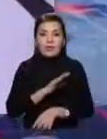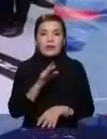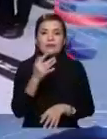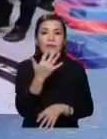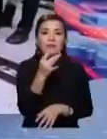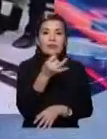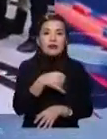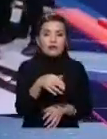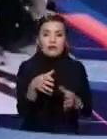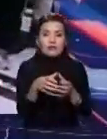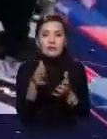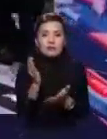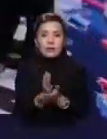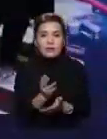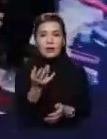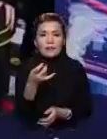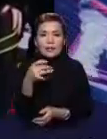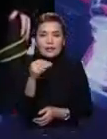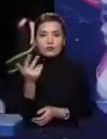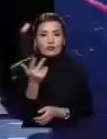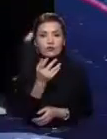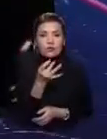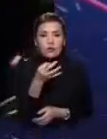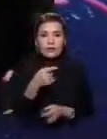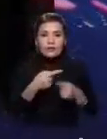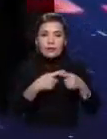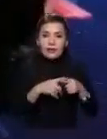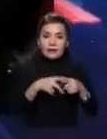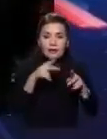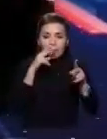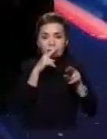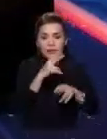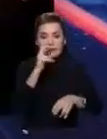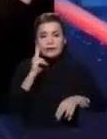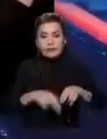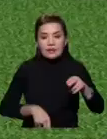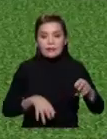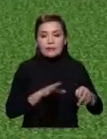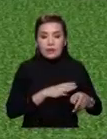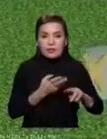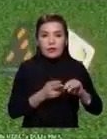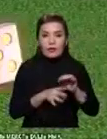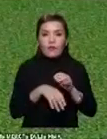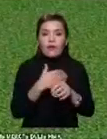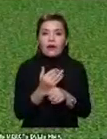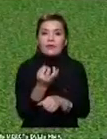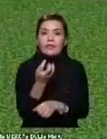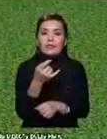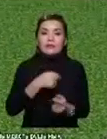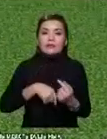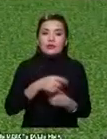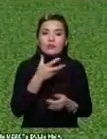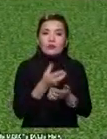раундқа созылды, бірақ Амангелді 3-ші раундта техникалық нокаутпен аяқтады. Осылайша Дастан Амангелді кәсіби